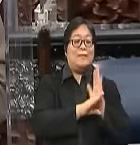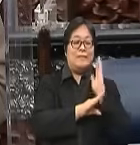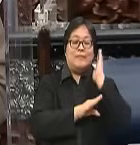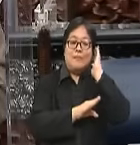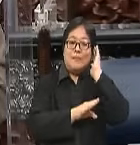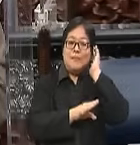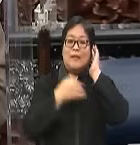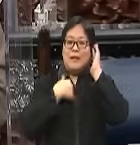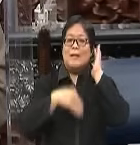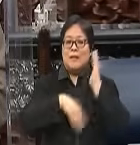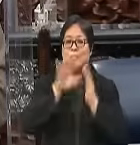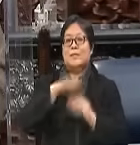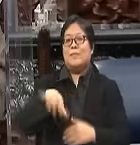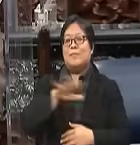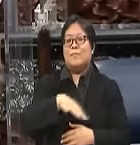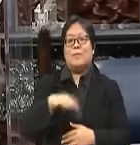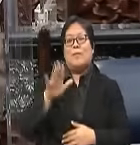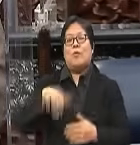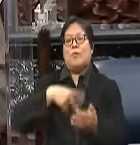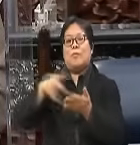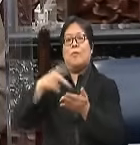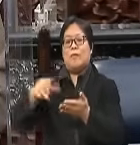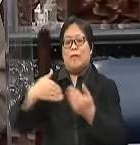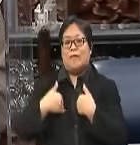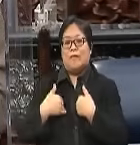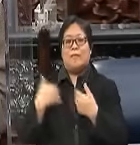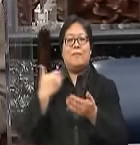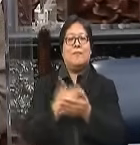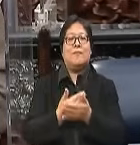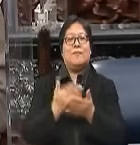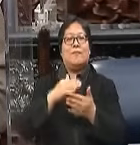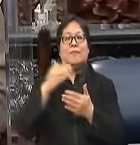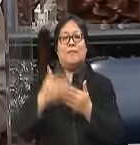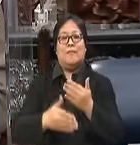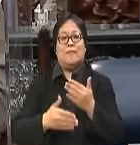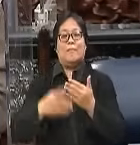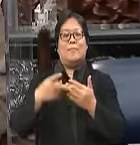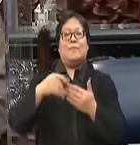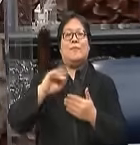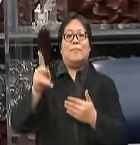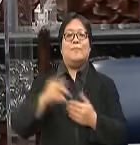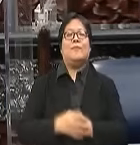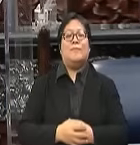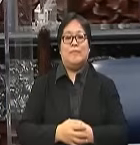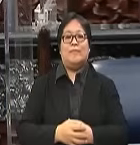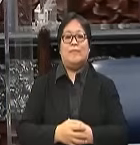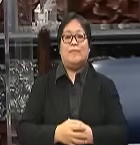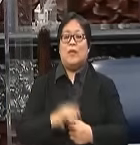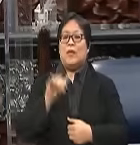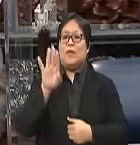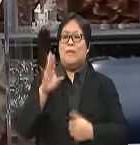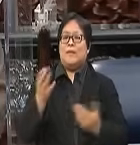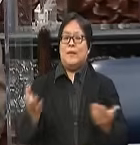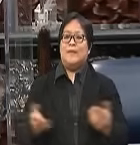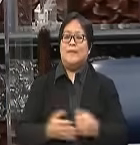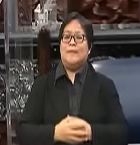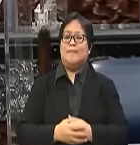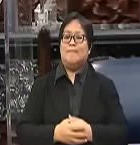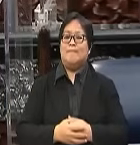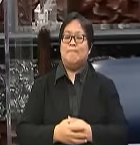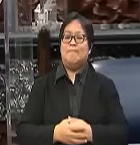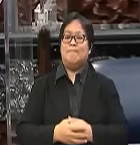ada lebihan aduk belum belum dibandingkan lagi sehingga tamat program Piece ke ini yang mau M